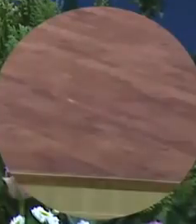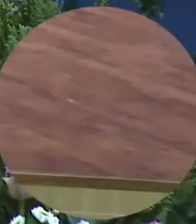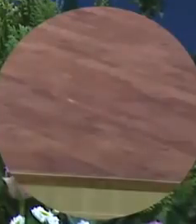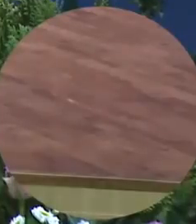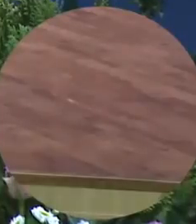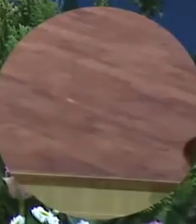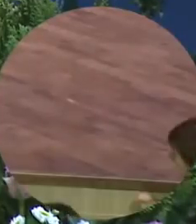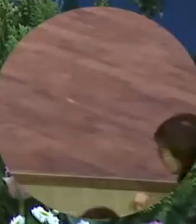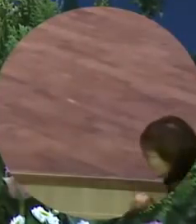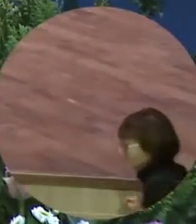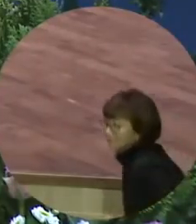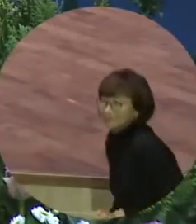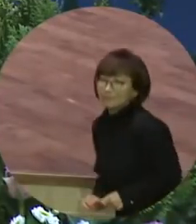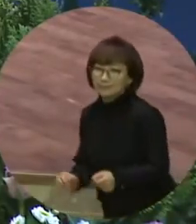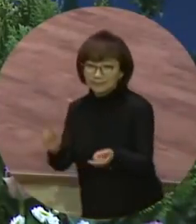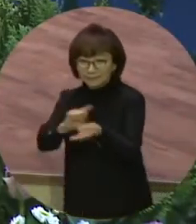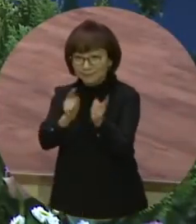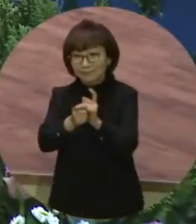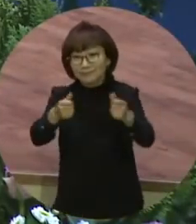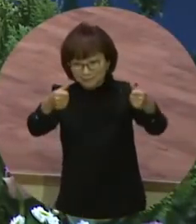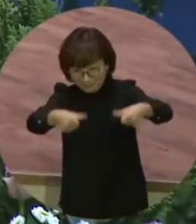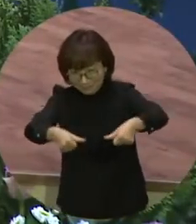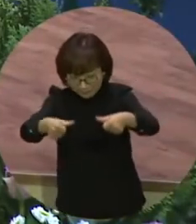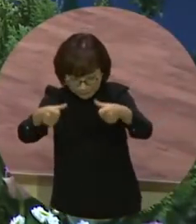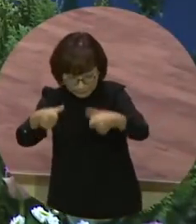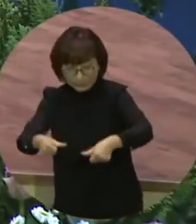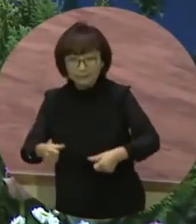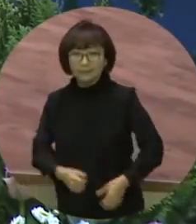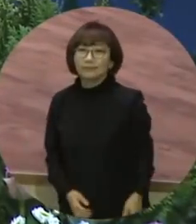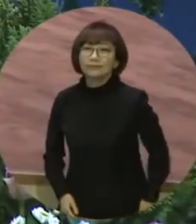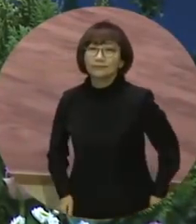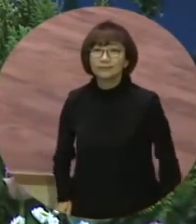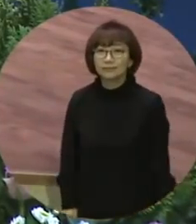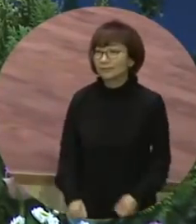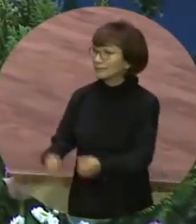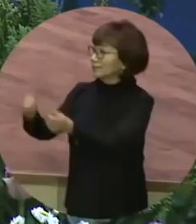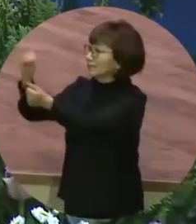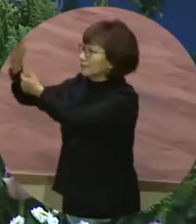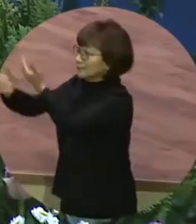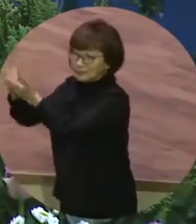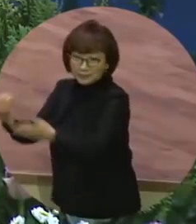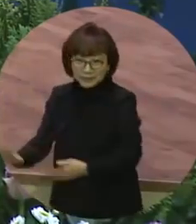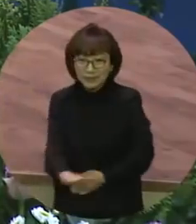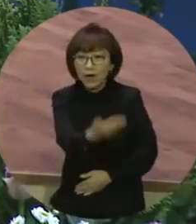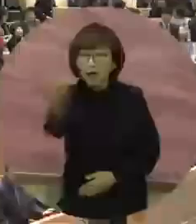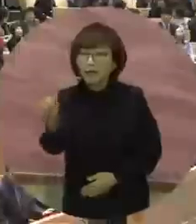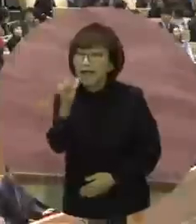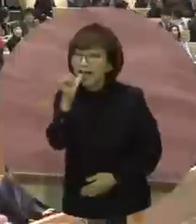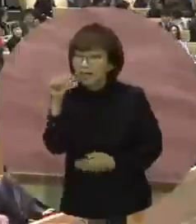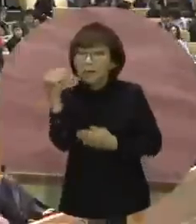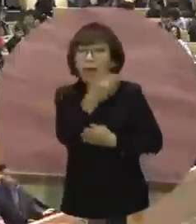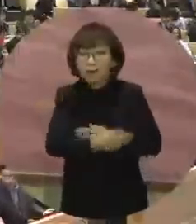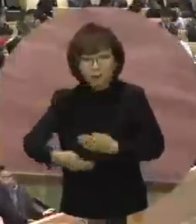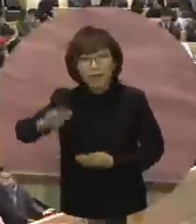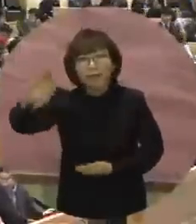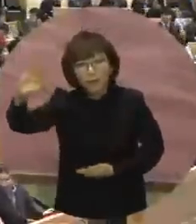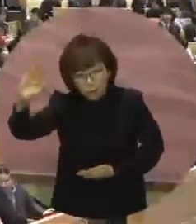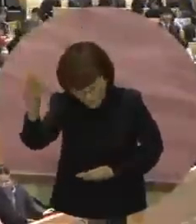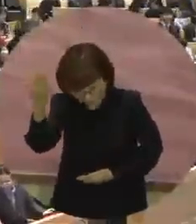우리 해외 성도들도 서로 다가서 인사합시다. 하나님이 성도님의 방패이십니다.